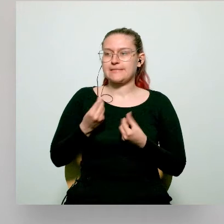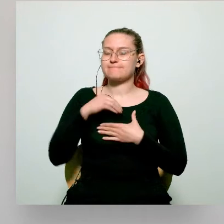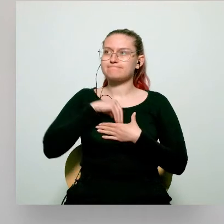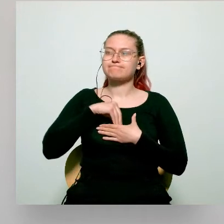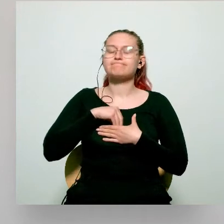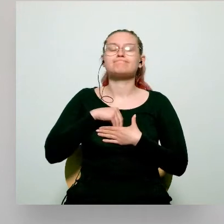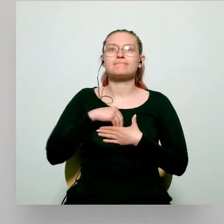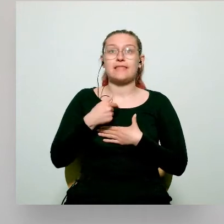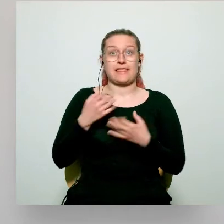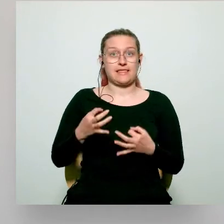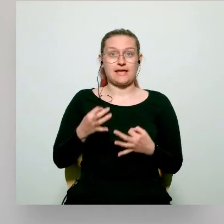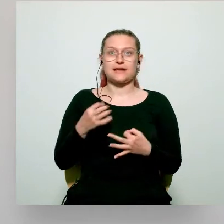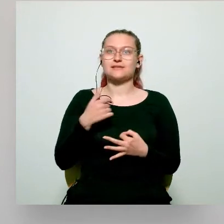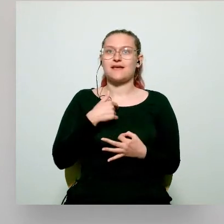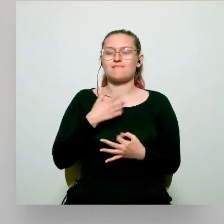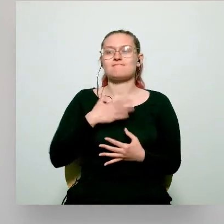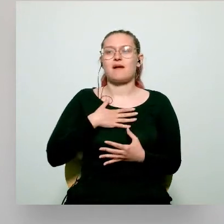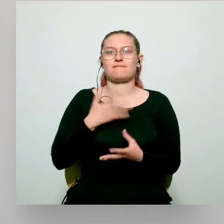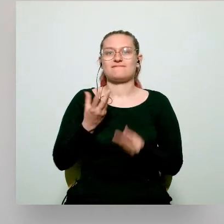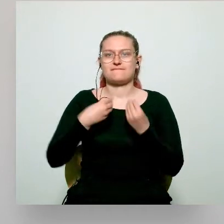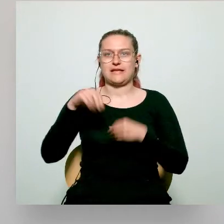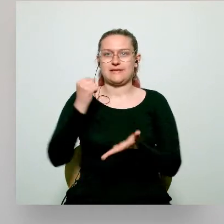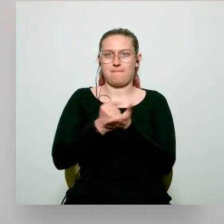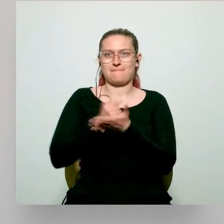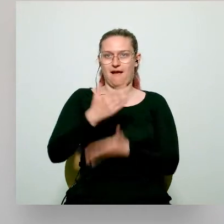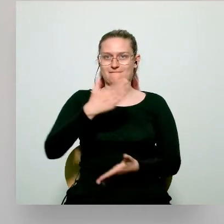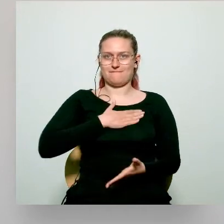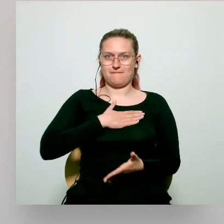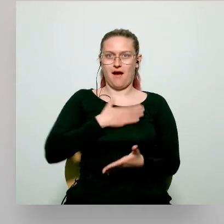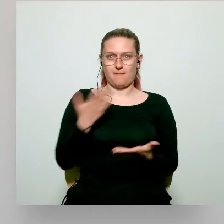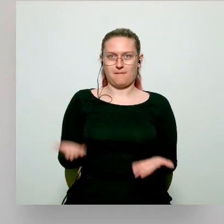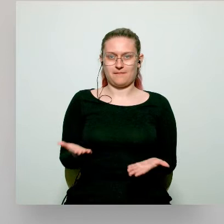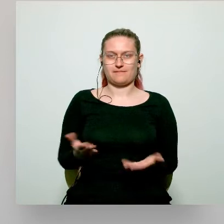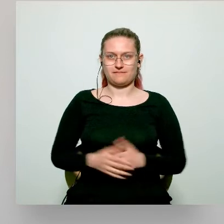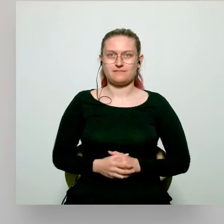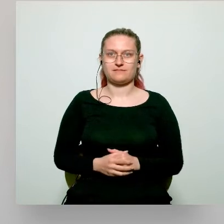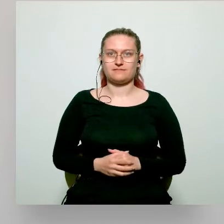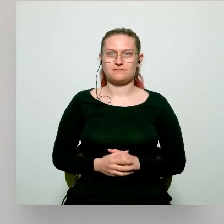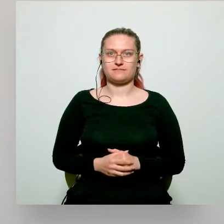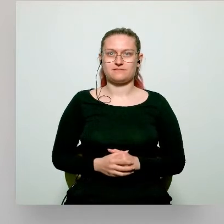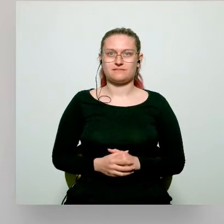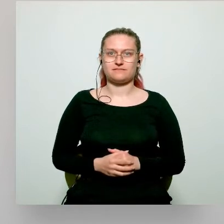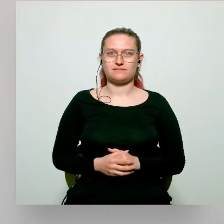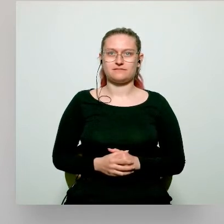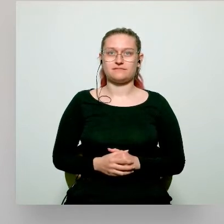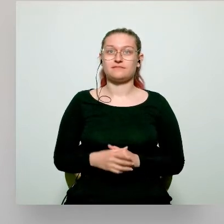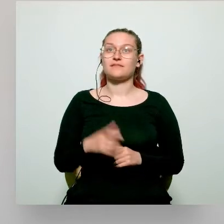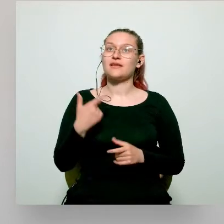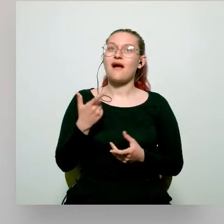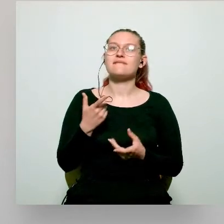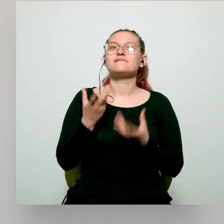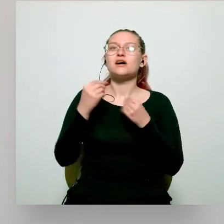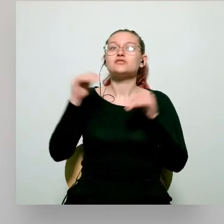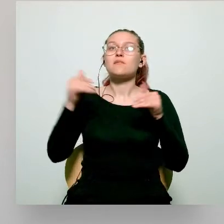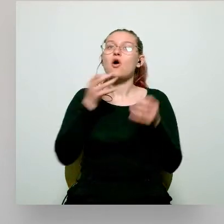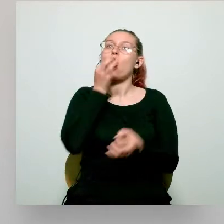więcej praw, jestem bardziej uprawniony, mam poważniejsze podstawy, by mówić o zmianach, które zachodzą